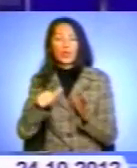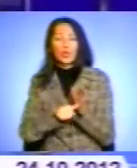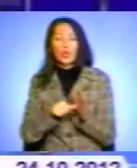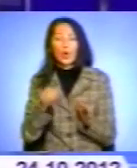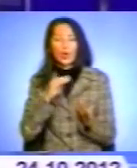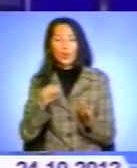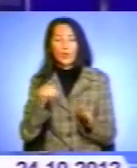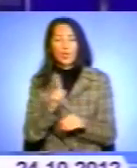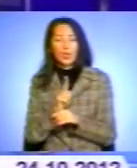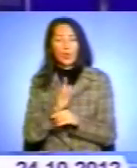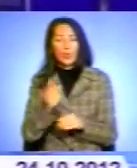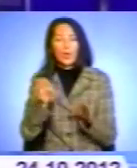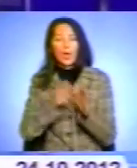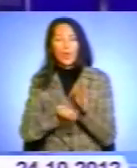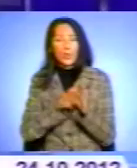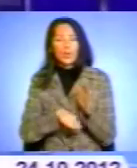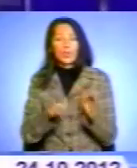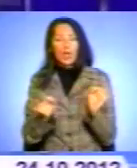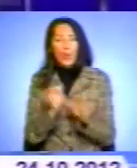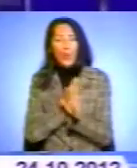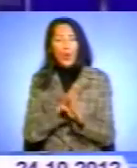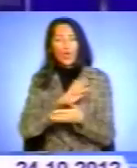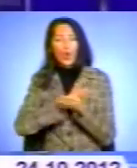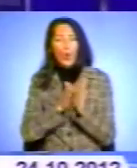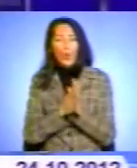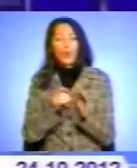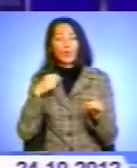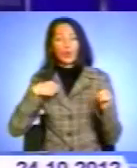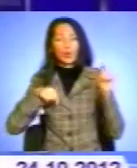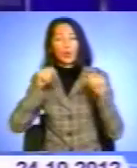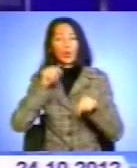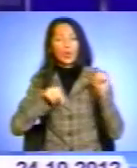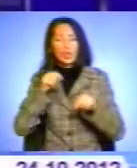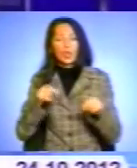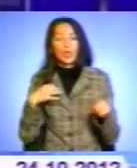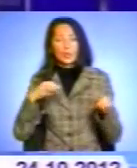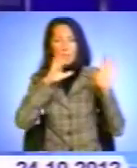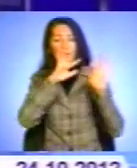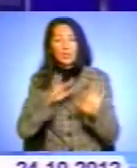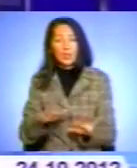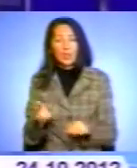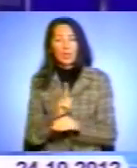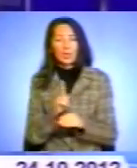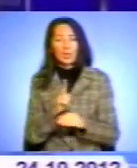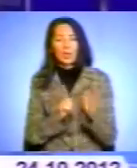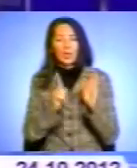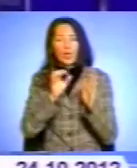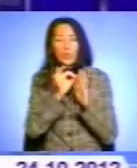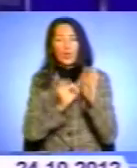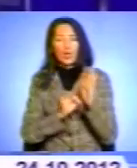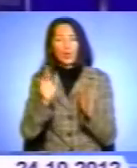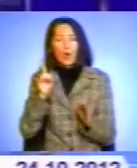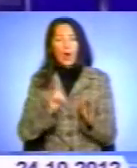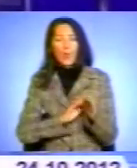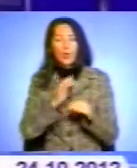очікується погіршення погодних умов, часом дощі з переходом у мокрий сніг. Температура повітря упродовж доби 2-7 градусів